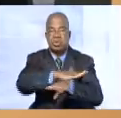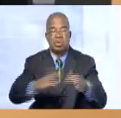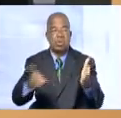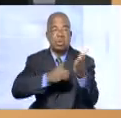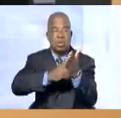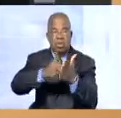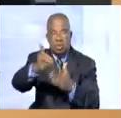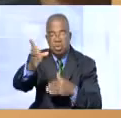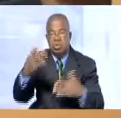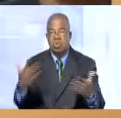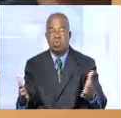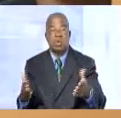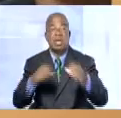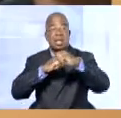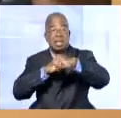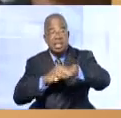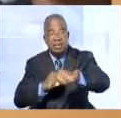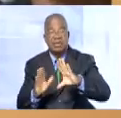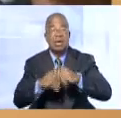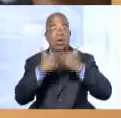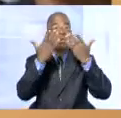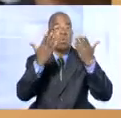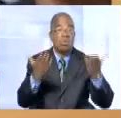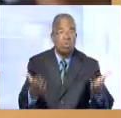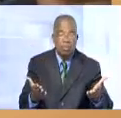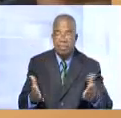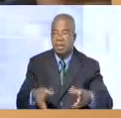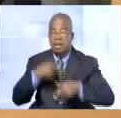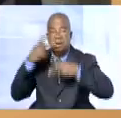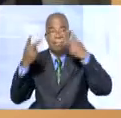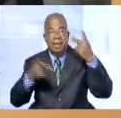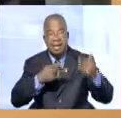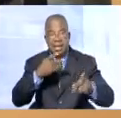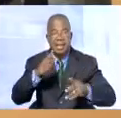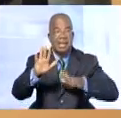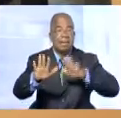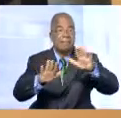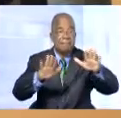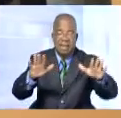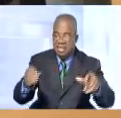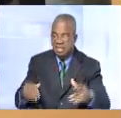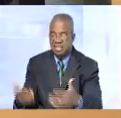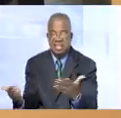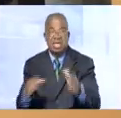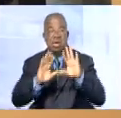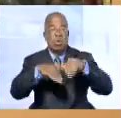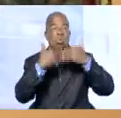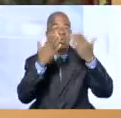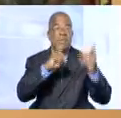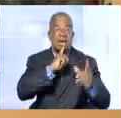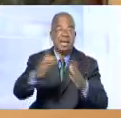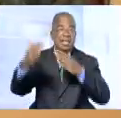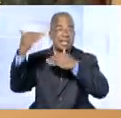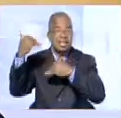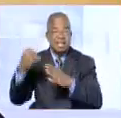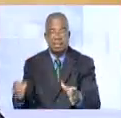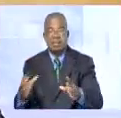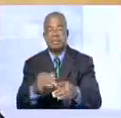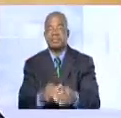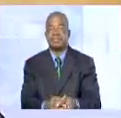apaisée. La convention de la société civile veut aboutir à un nouveau type d'Ivoirien plus responsable et acteur du